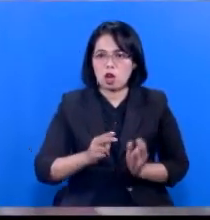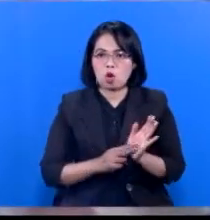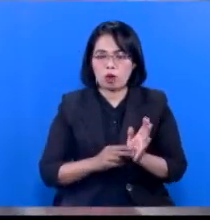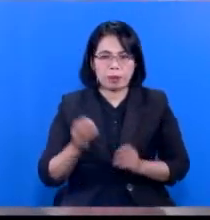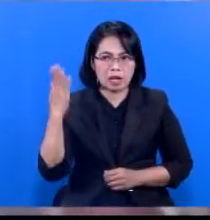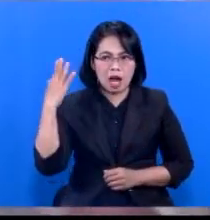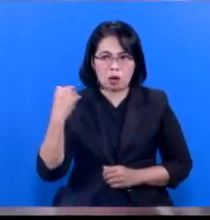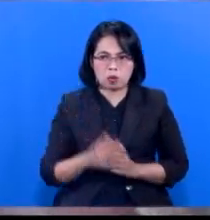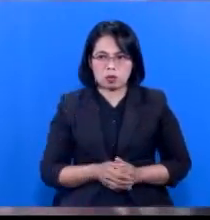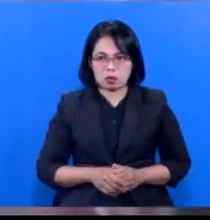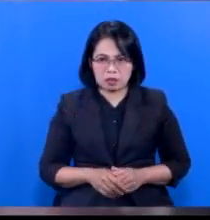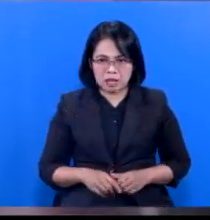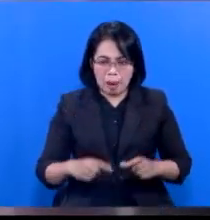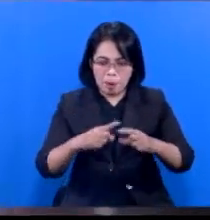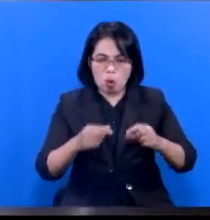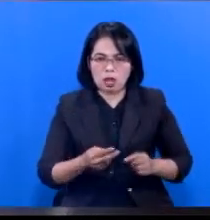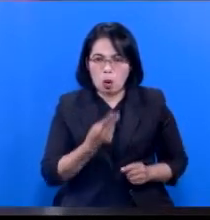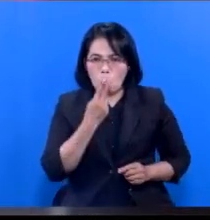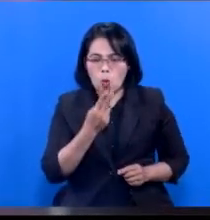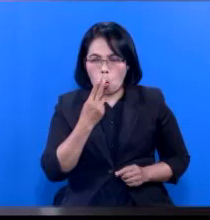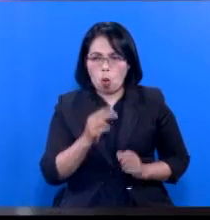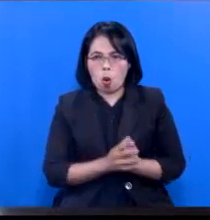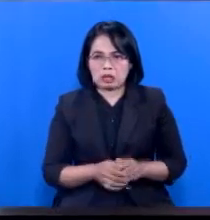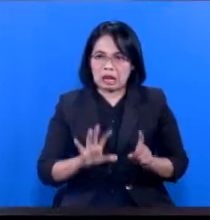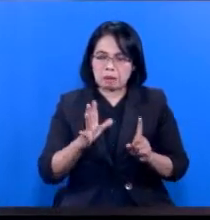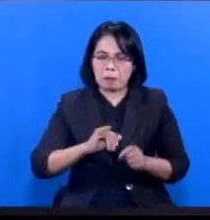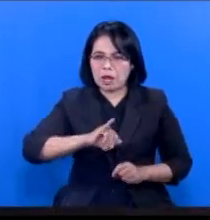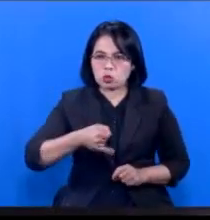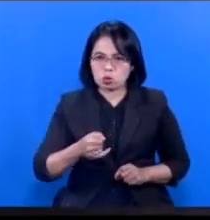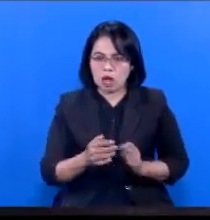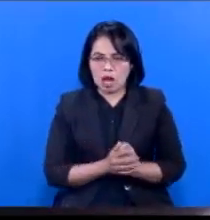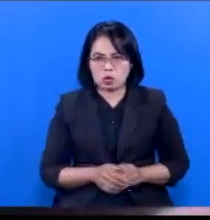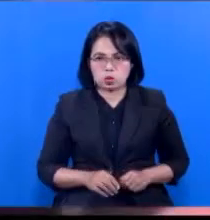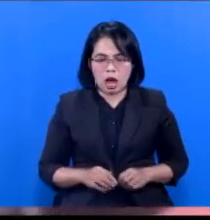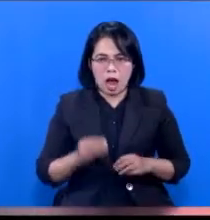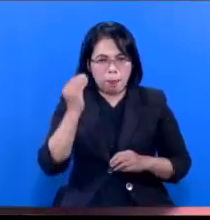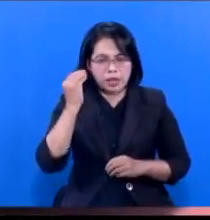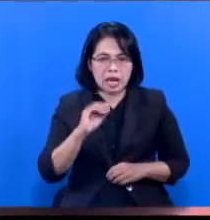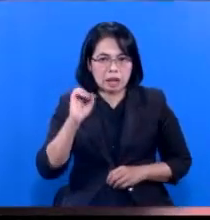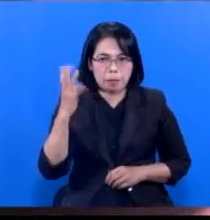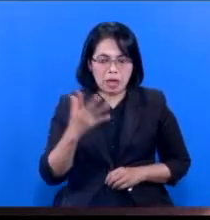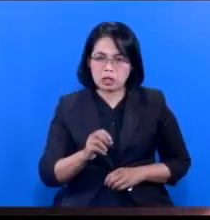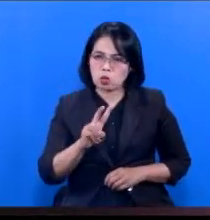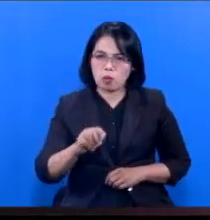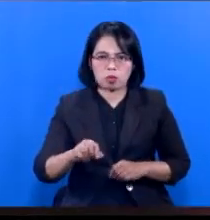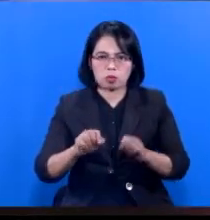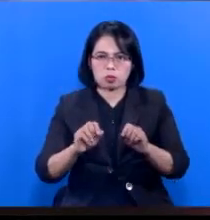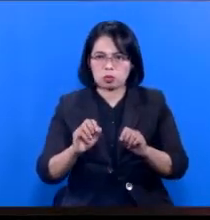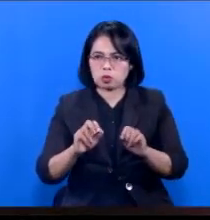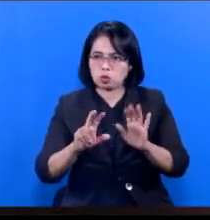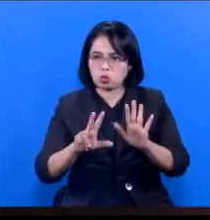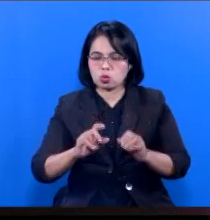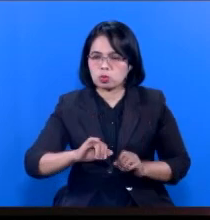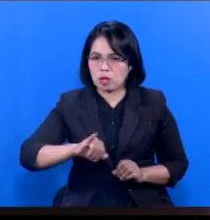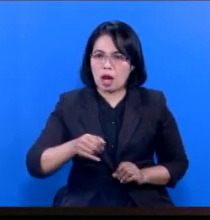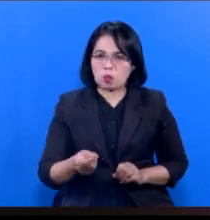rokok senilai 15 juta rupiah, uang tunai 5 juta rupiah, dan perhiasan emas 22 juta rupiah. Dari bukti rekaman CCTV,